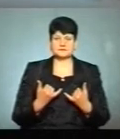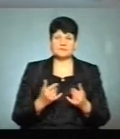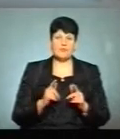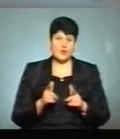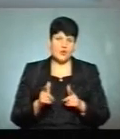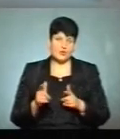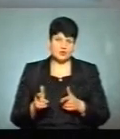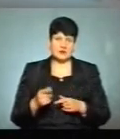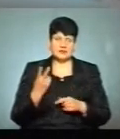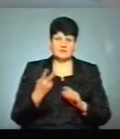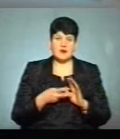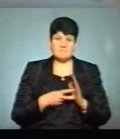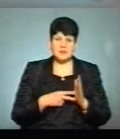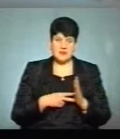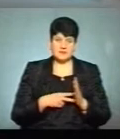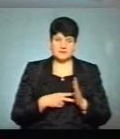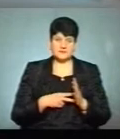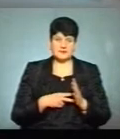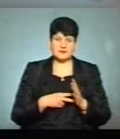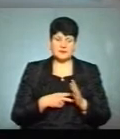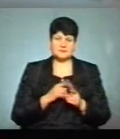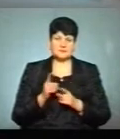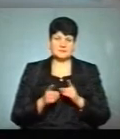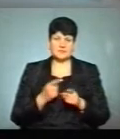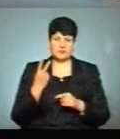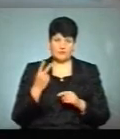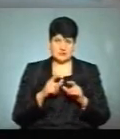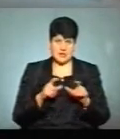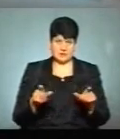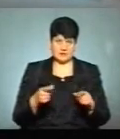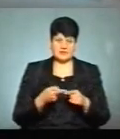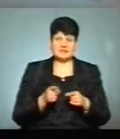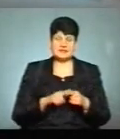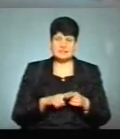погоджено два плани трансформації двох закладів. Це